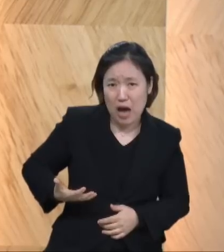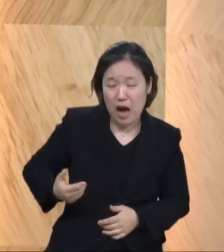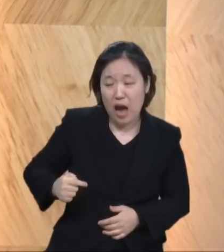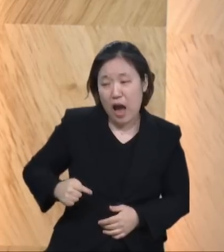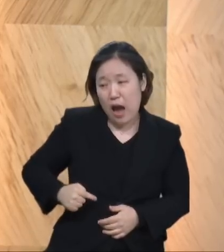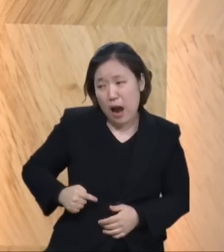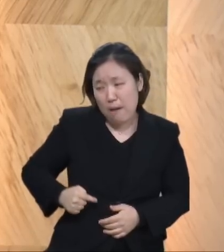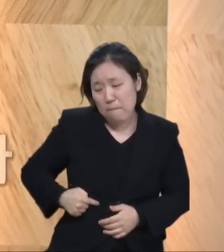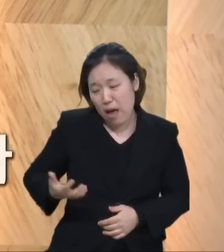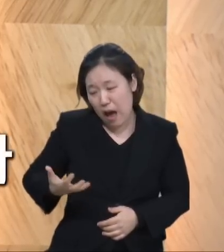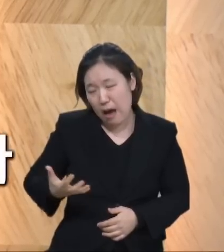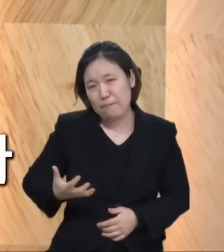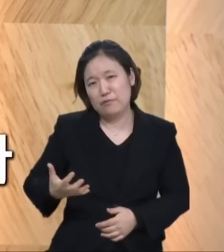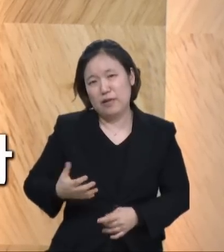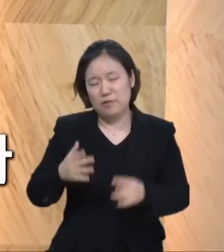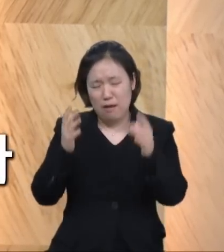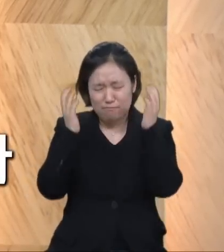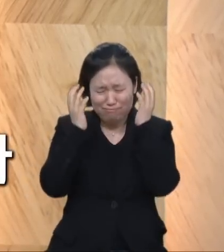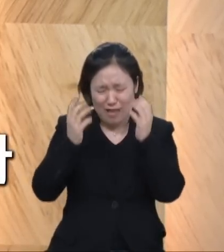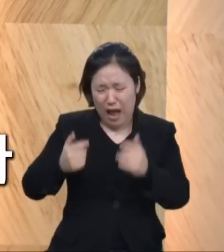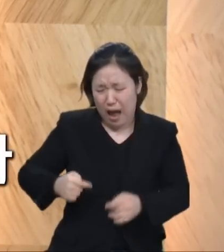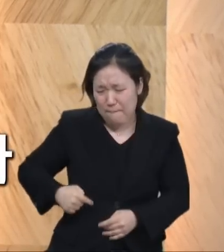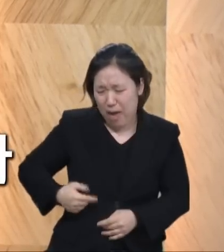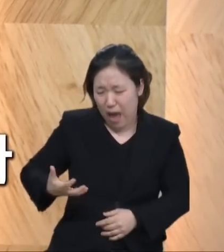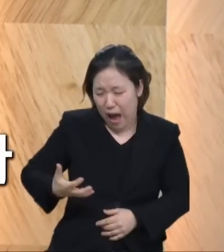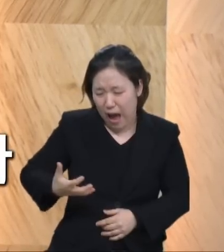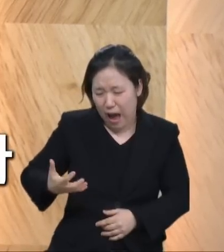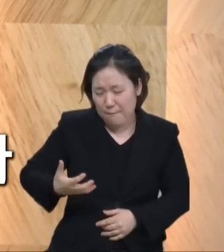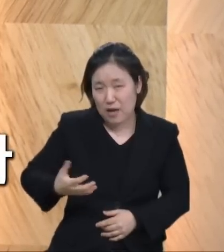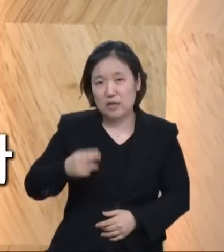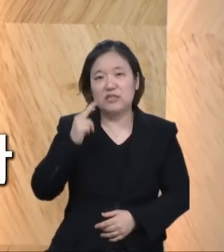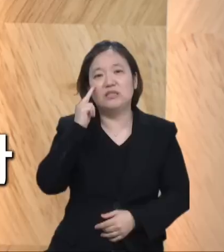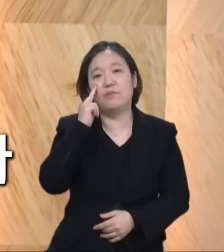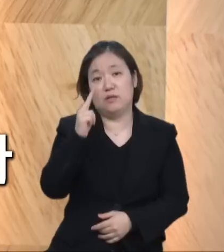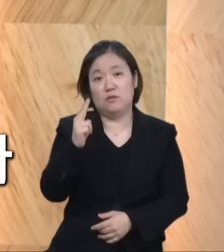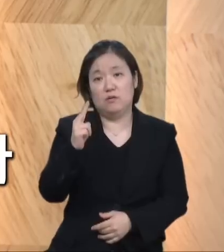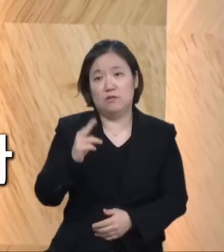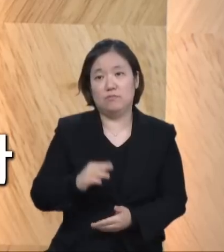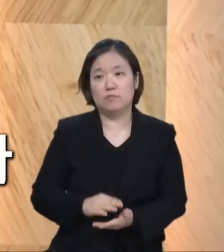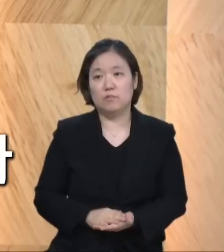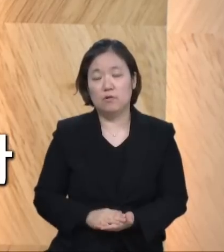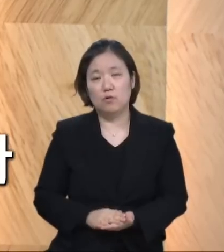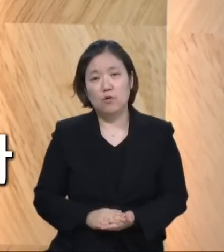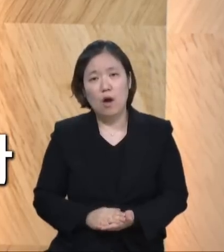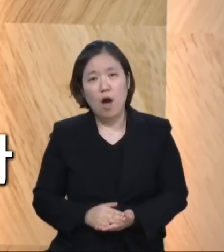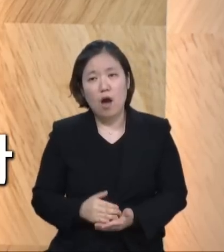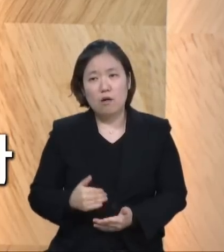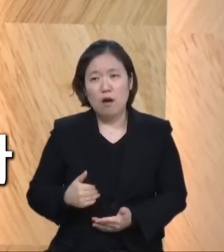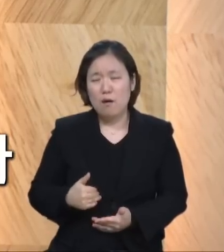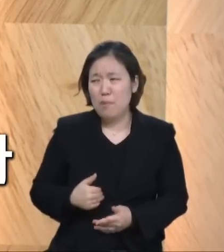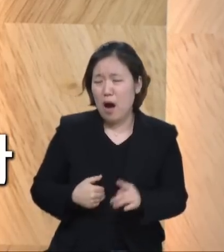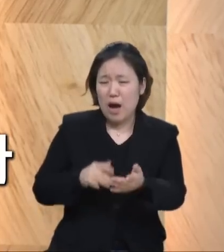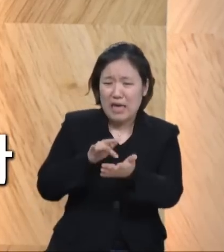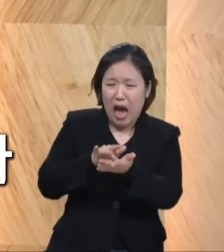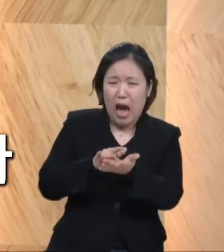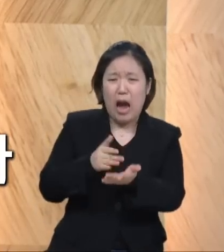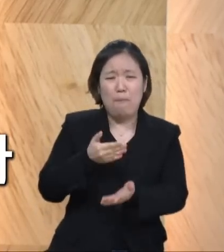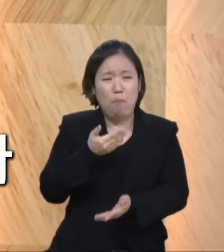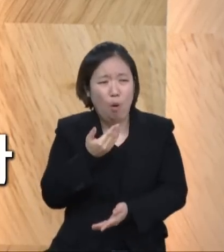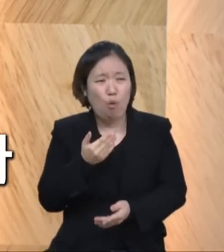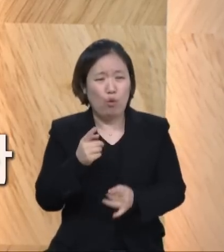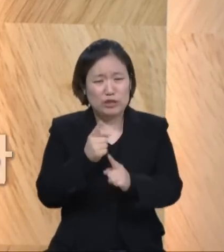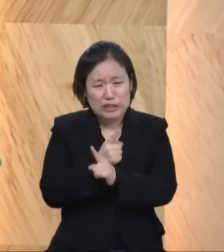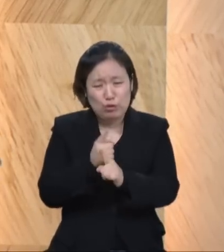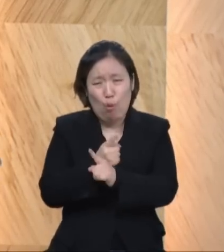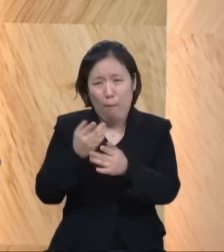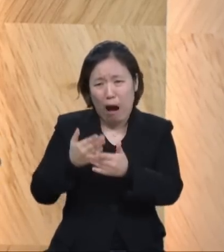항상 속병 때문에 항상 복통을 일으키고 배가 아팠다 그런데 아무리 백방으로 약을 쓰고